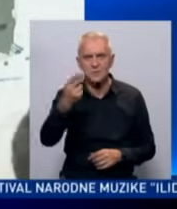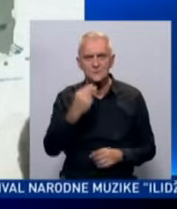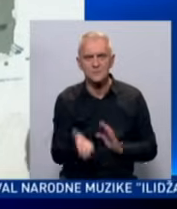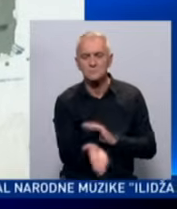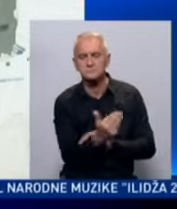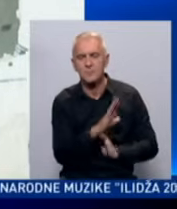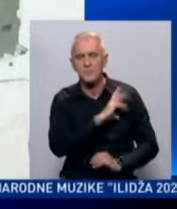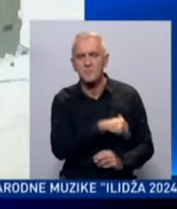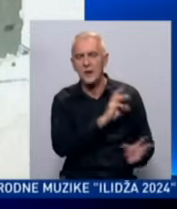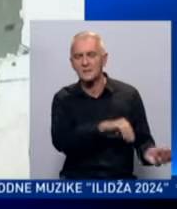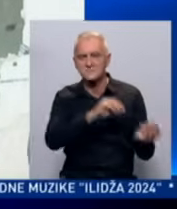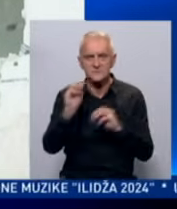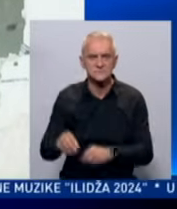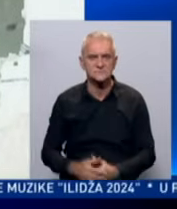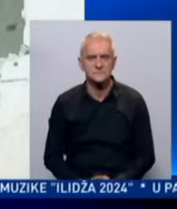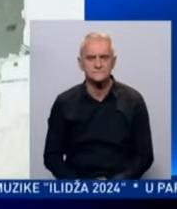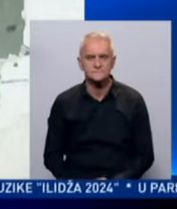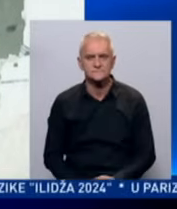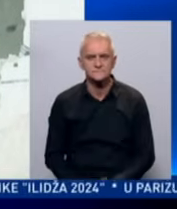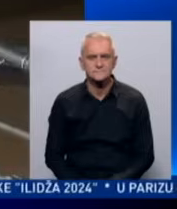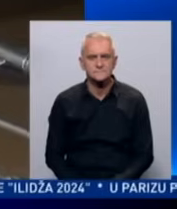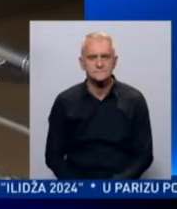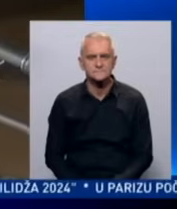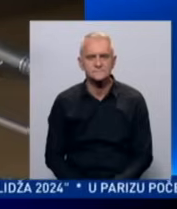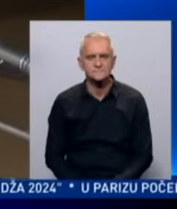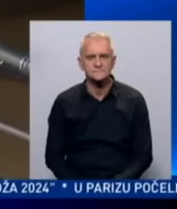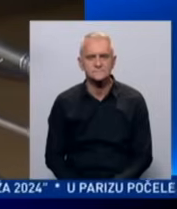raseljavanje Palestinaca sa zapadne obale.